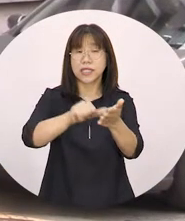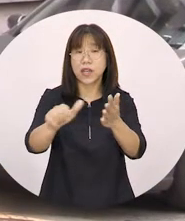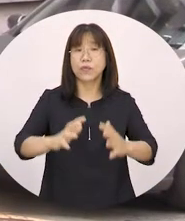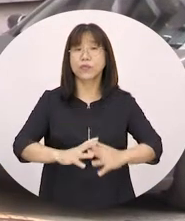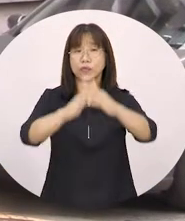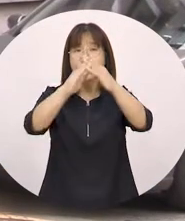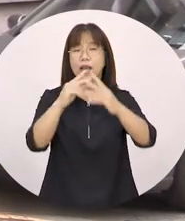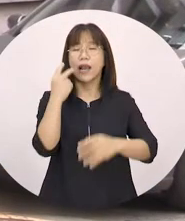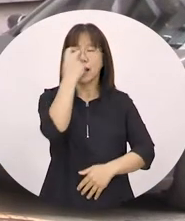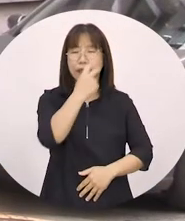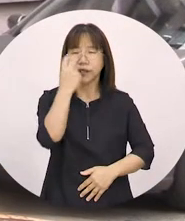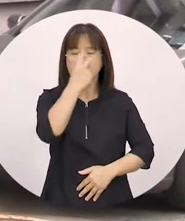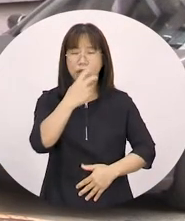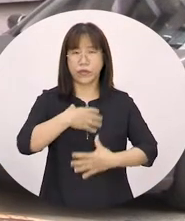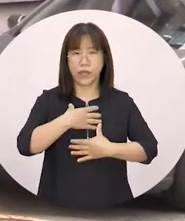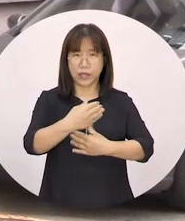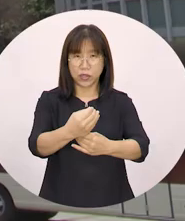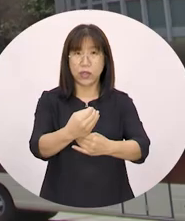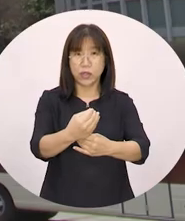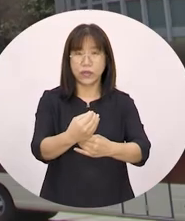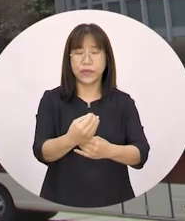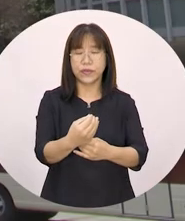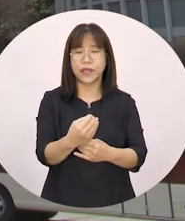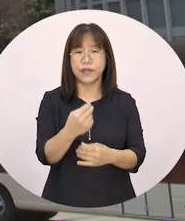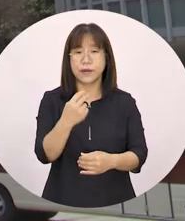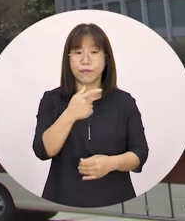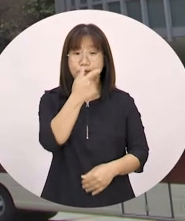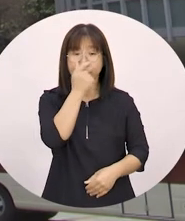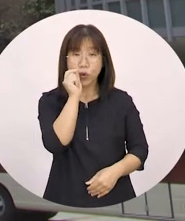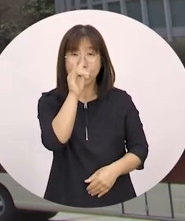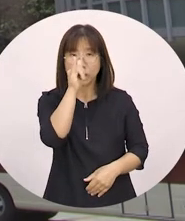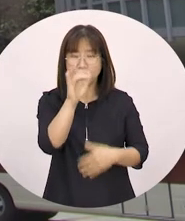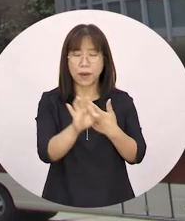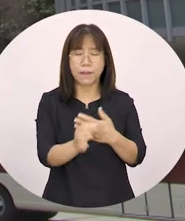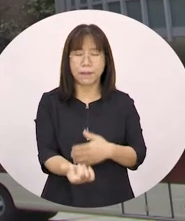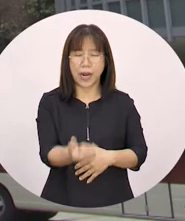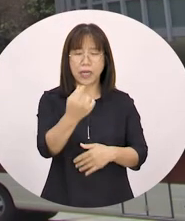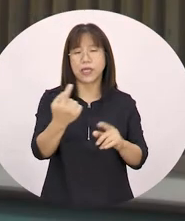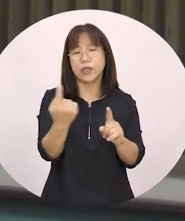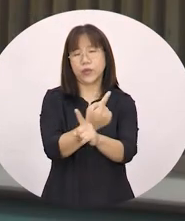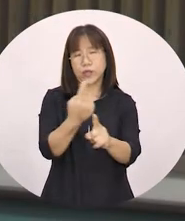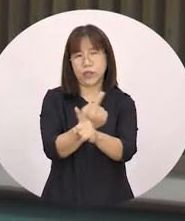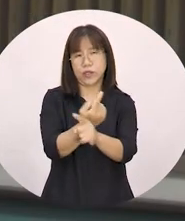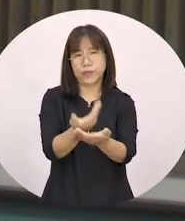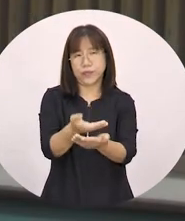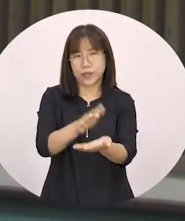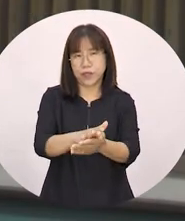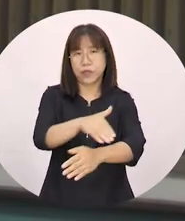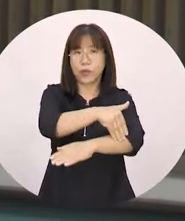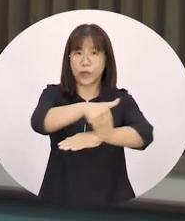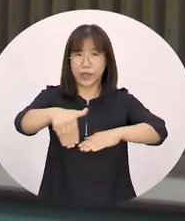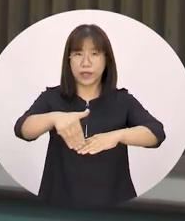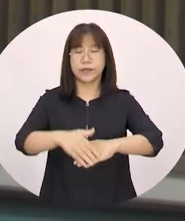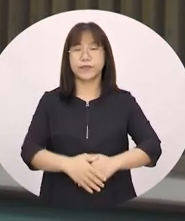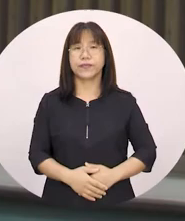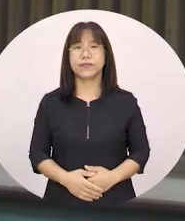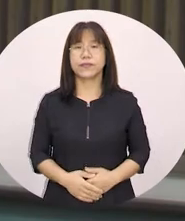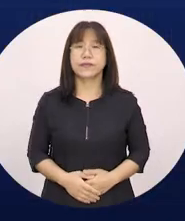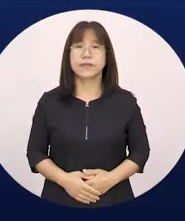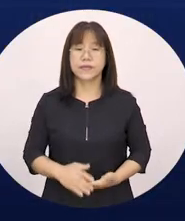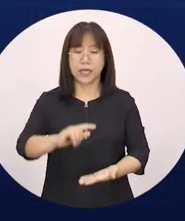안전관리에 만전을 기하고 점검결과 미흡한 사항이 발견되면 즉시 시정조치 하게 됩니다